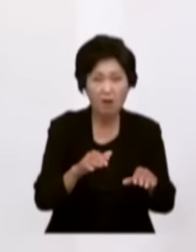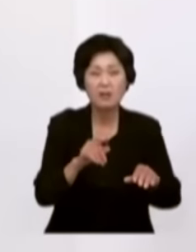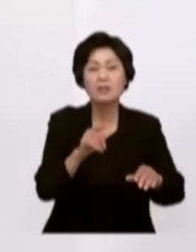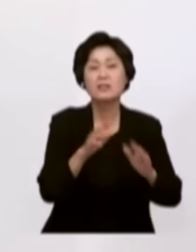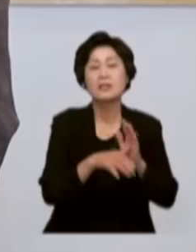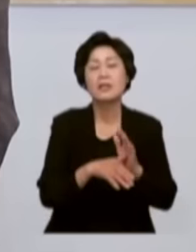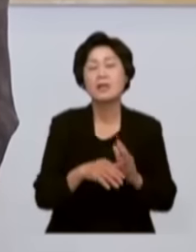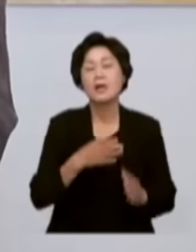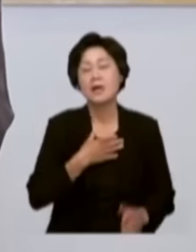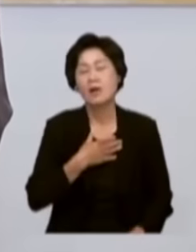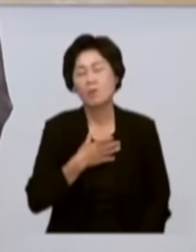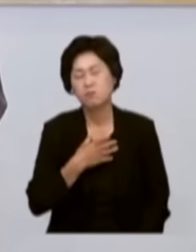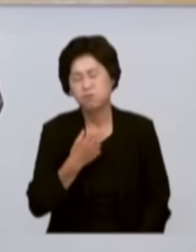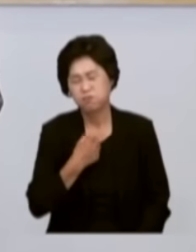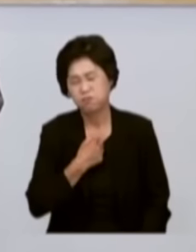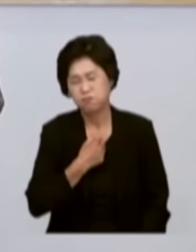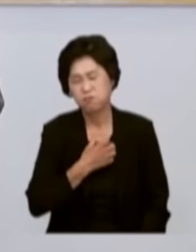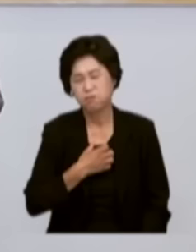있었고요.